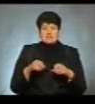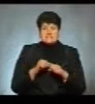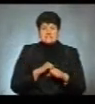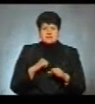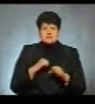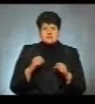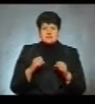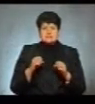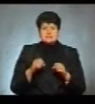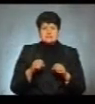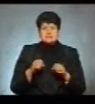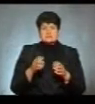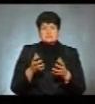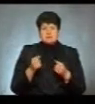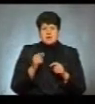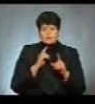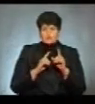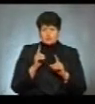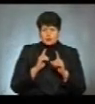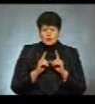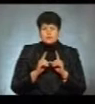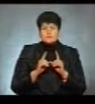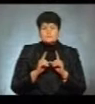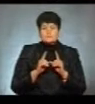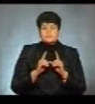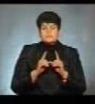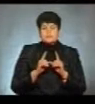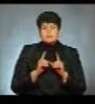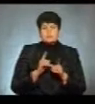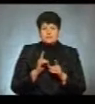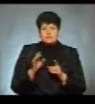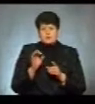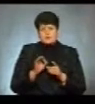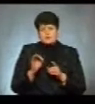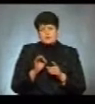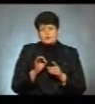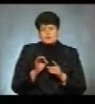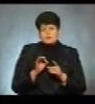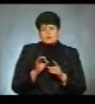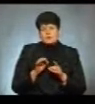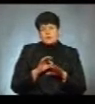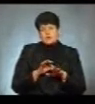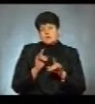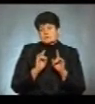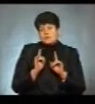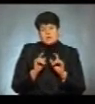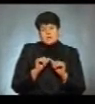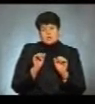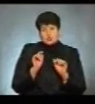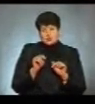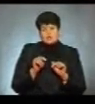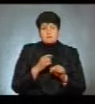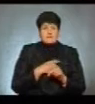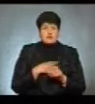збирають збори згідно закону 417 про особливості здійснення прав власності багатоквартирного будинку, проводять збори і можуть того самого